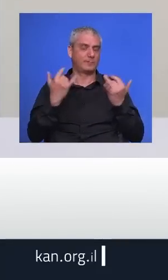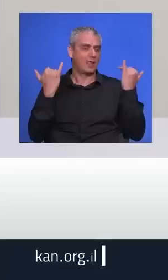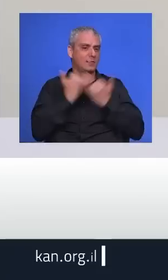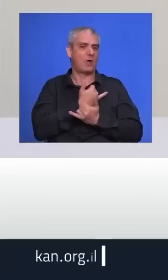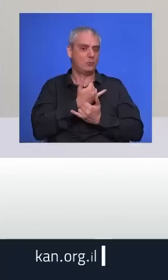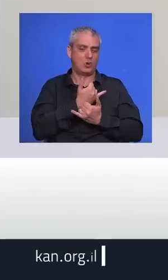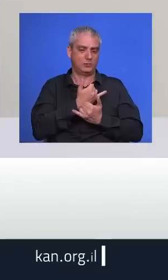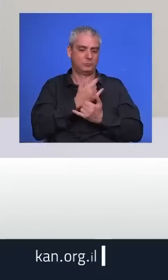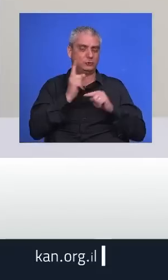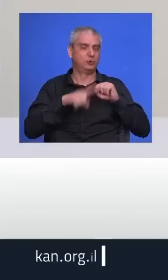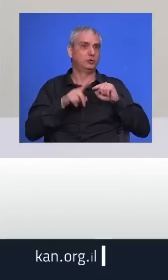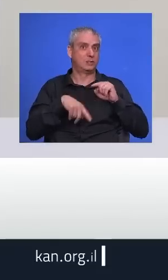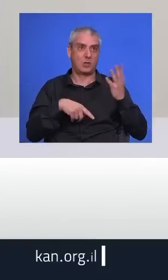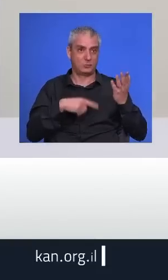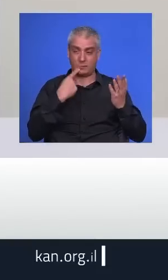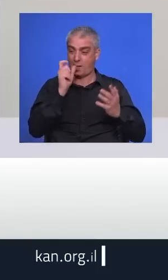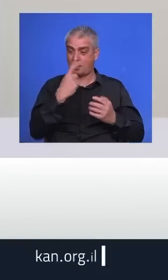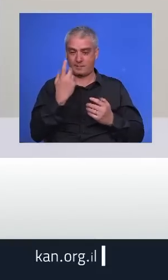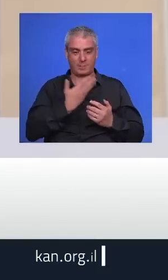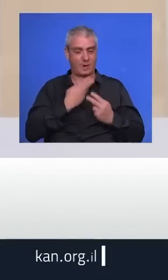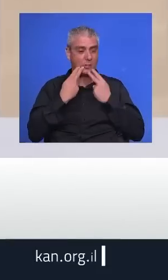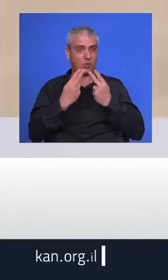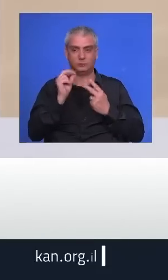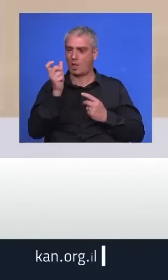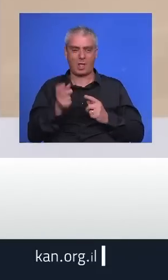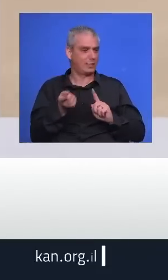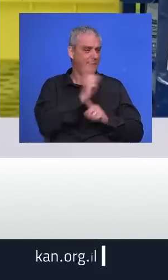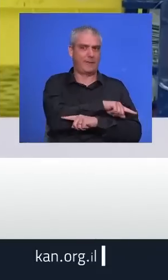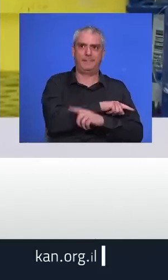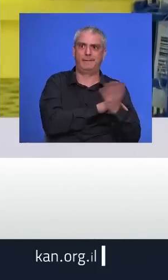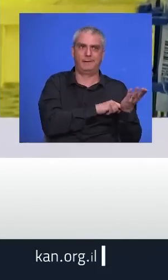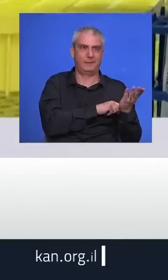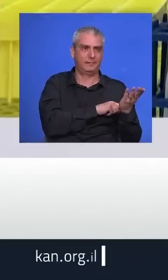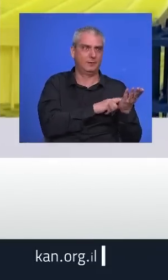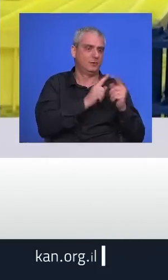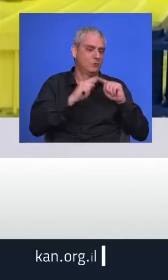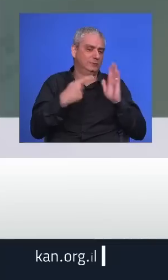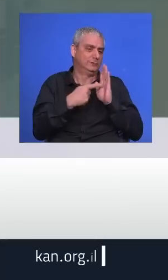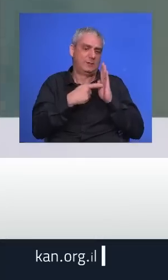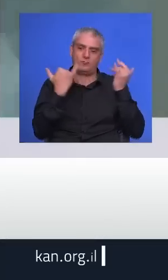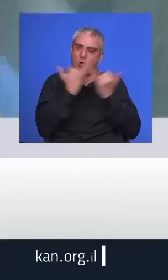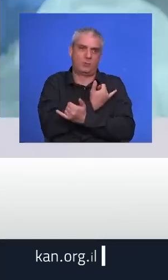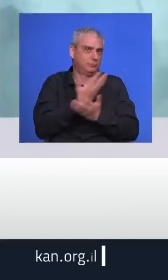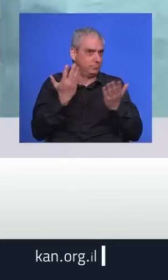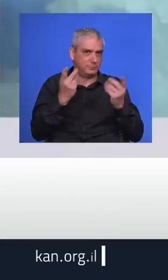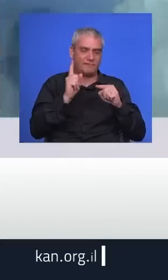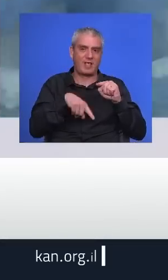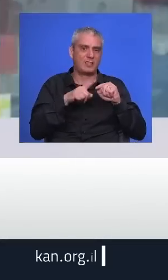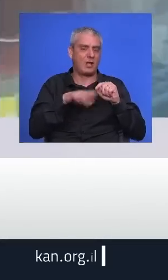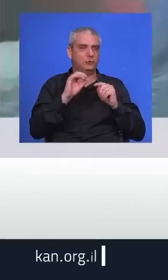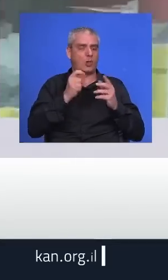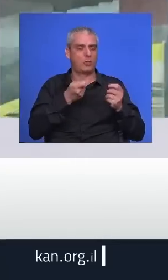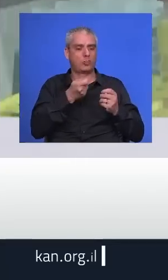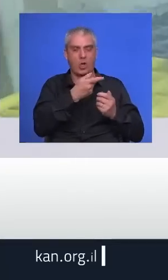טעויות ושגיאות, כלומר אדם אחד מקבל תוצאות של אדם אחר מכל מיני סיבות ותקלות של התוכנה